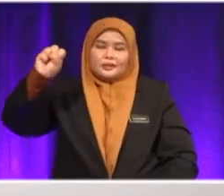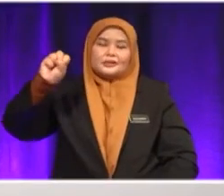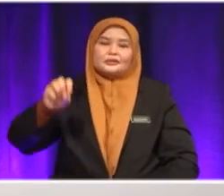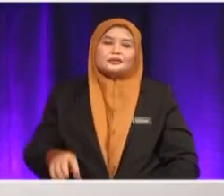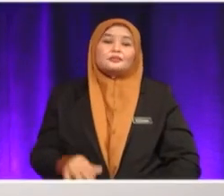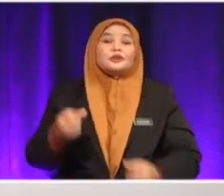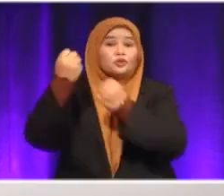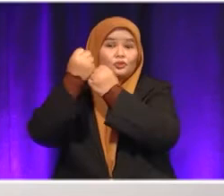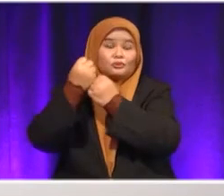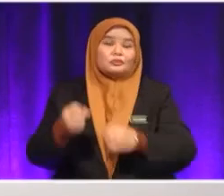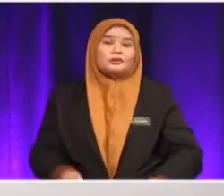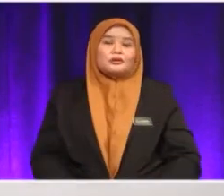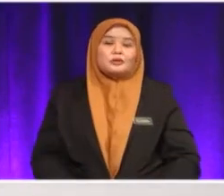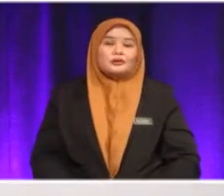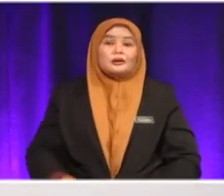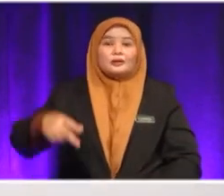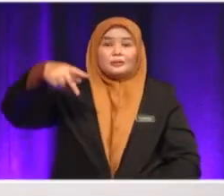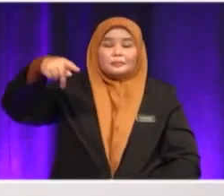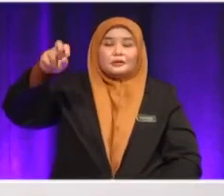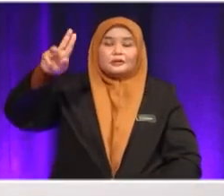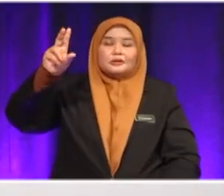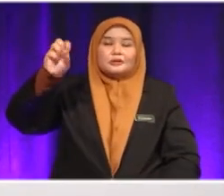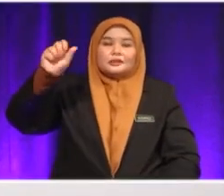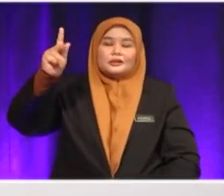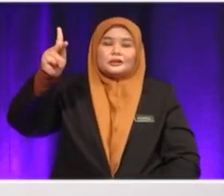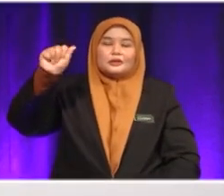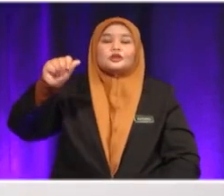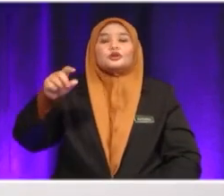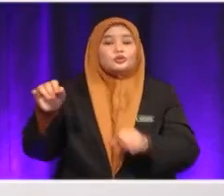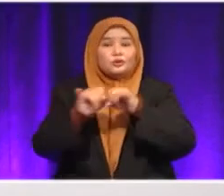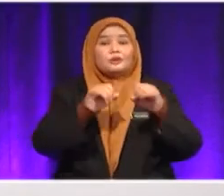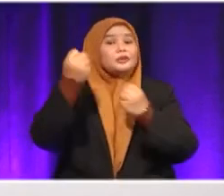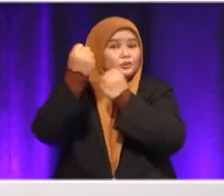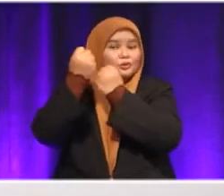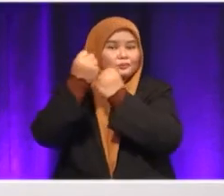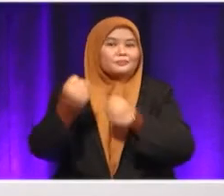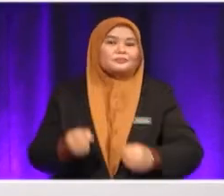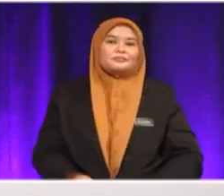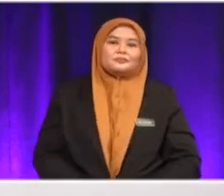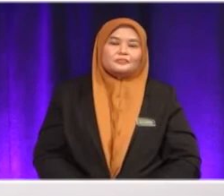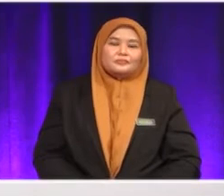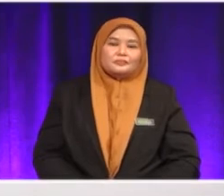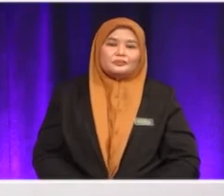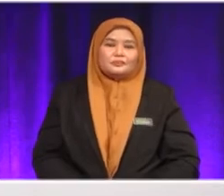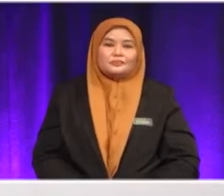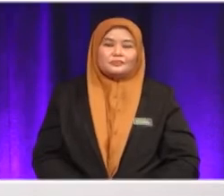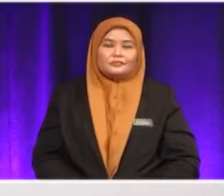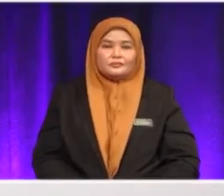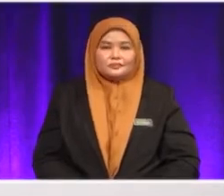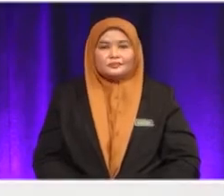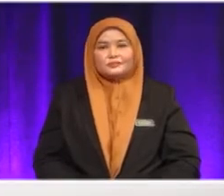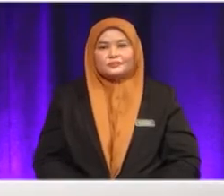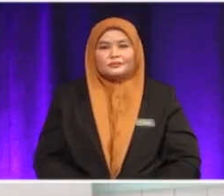menyokong pesawat ke Jogja yang dipimpin oleh Tumenggung juga anak Badeng dan shee turut menyokong